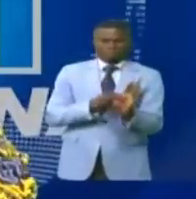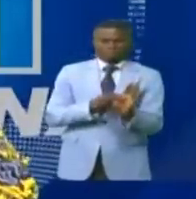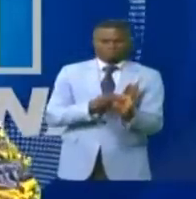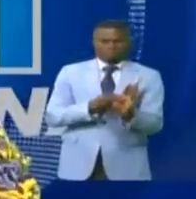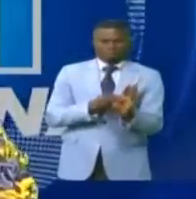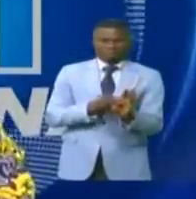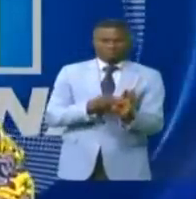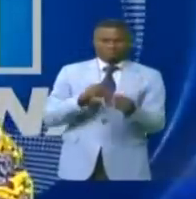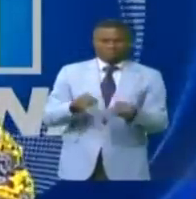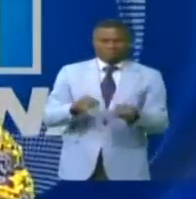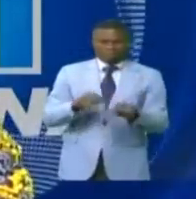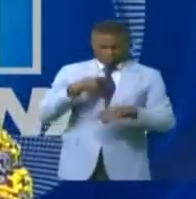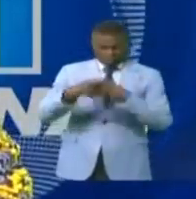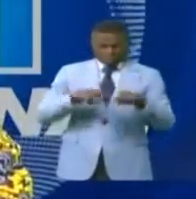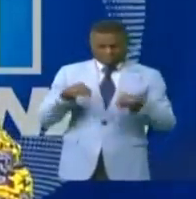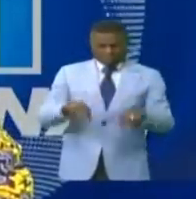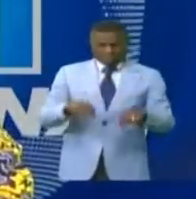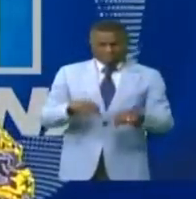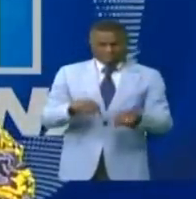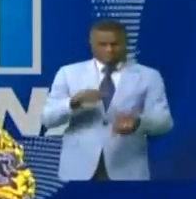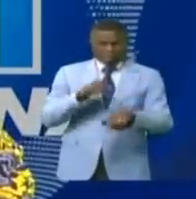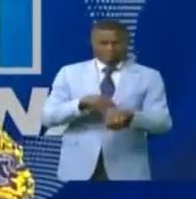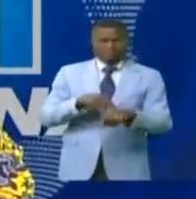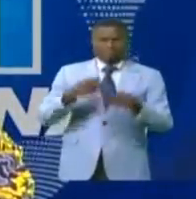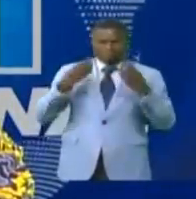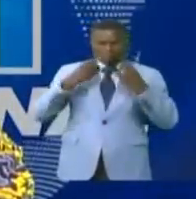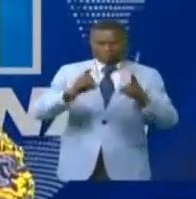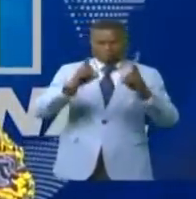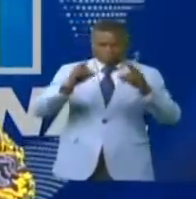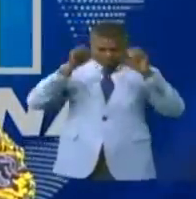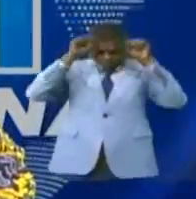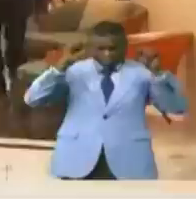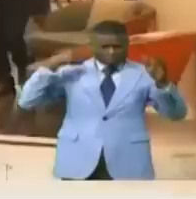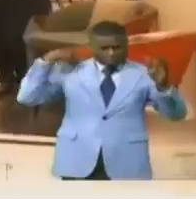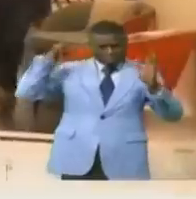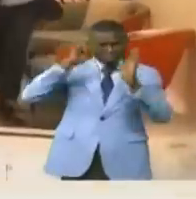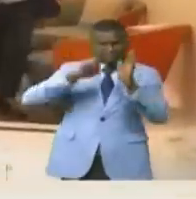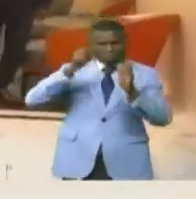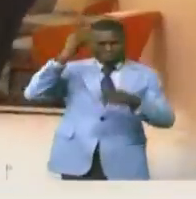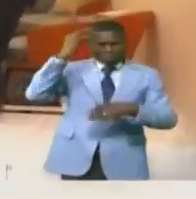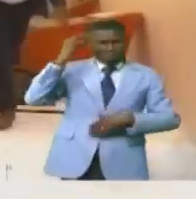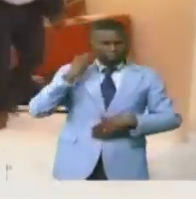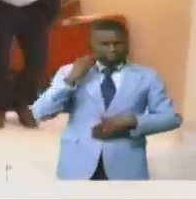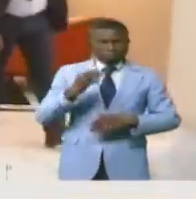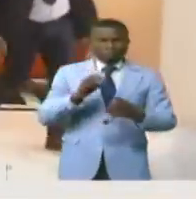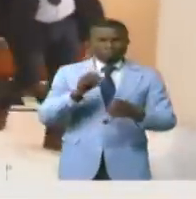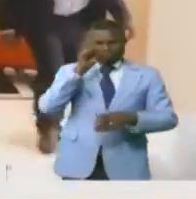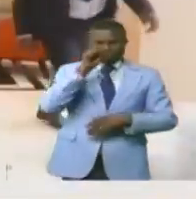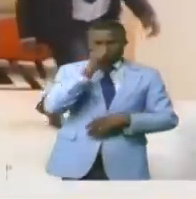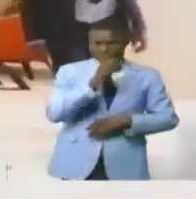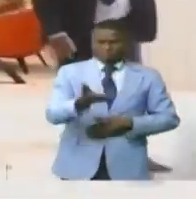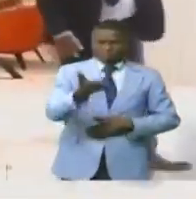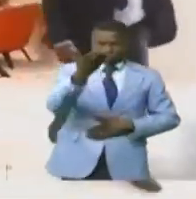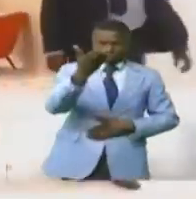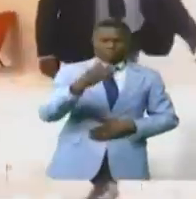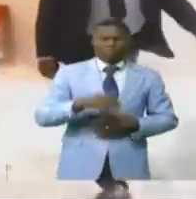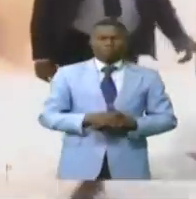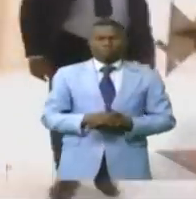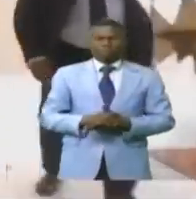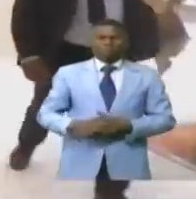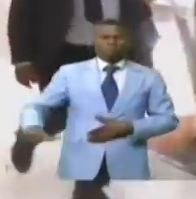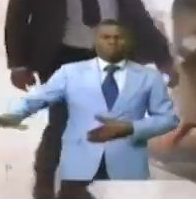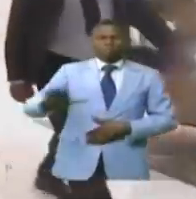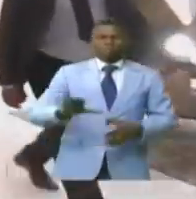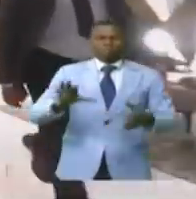officiellement lancé aujourd'hui. Le ton était donné par le chef du gouvernement. Ce projet conjoint des partenariats des Nations